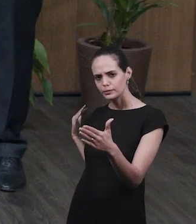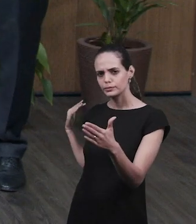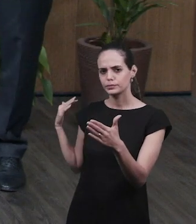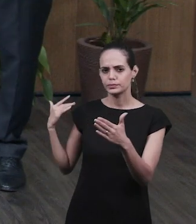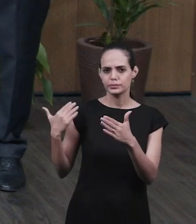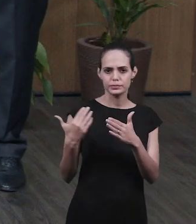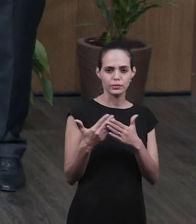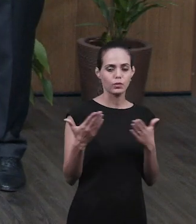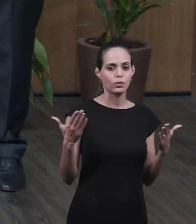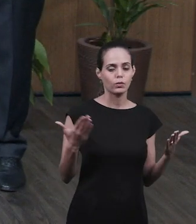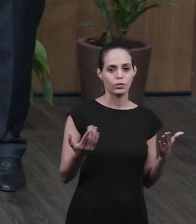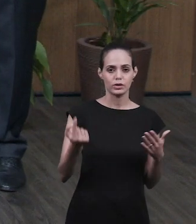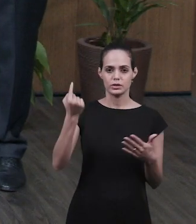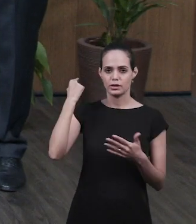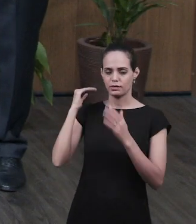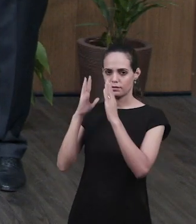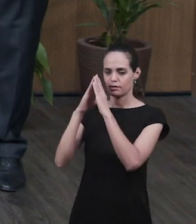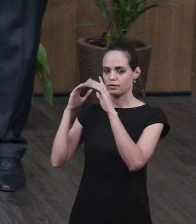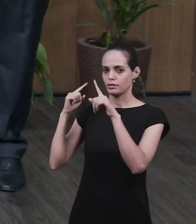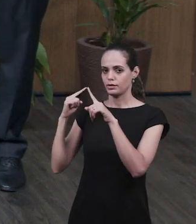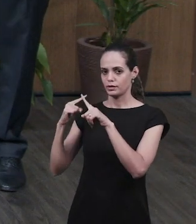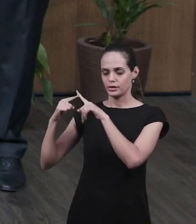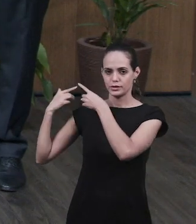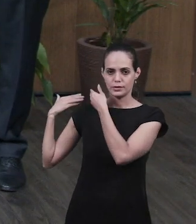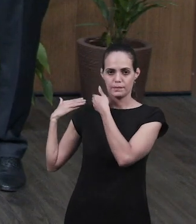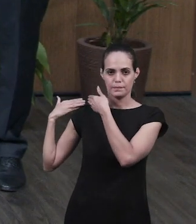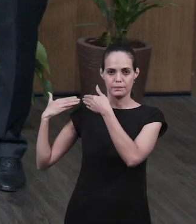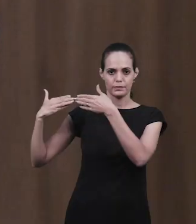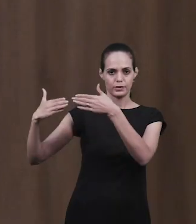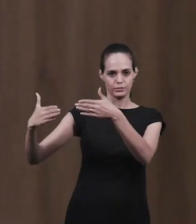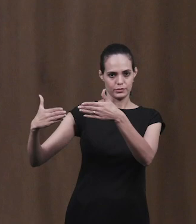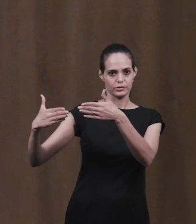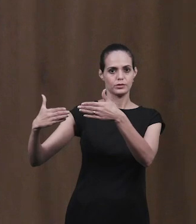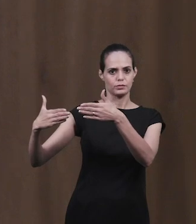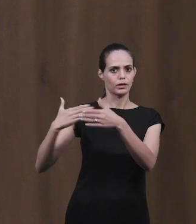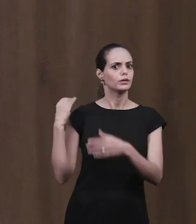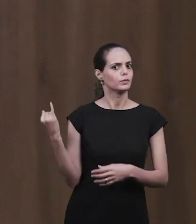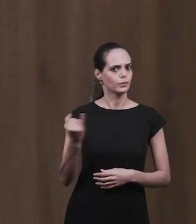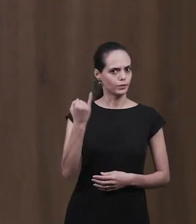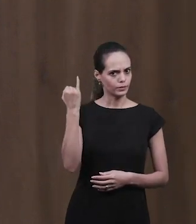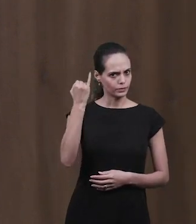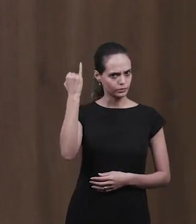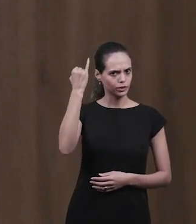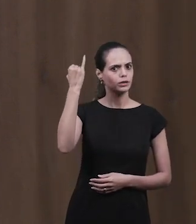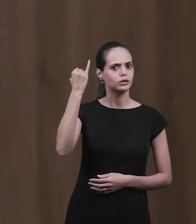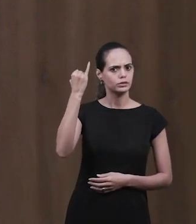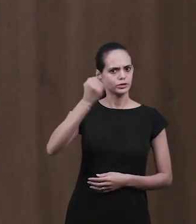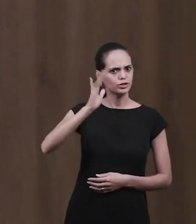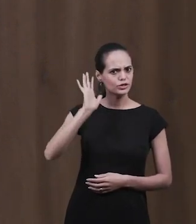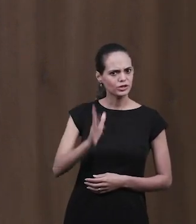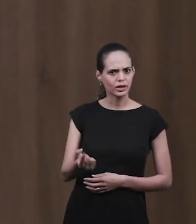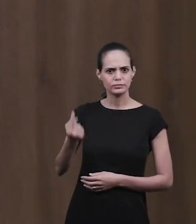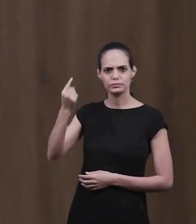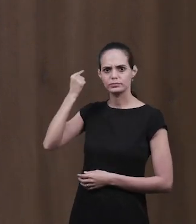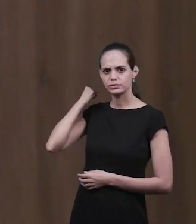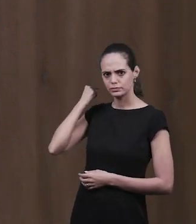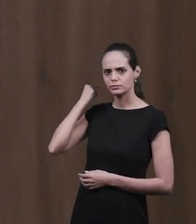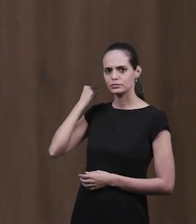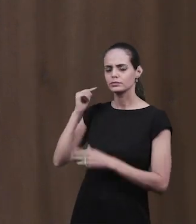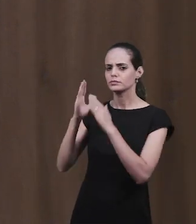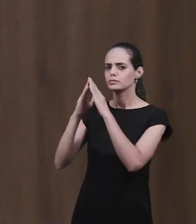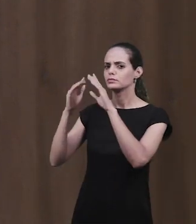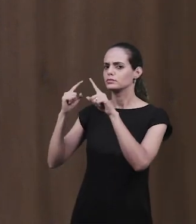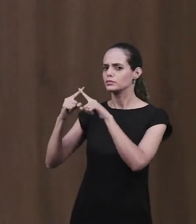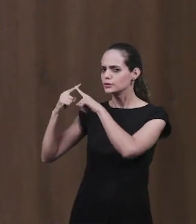du Saint-Esprit, l'Église de cette époque, connue comme Église primitive, et cela est très